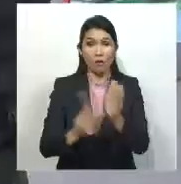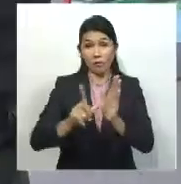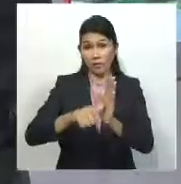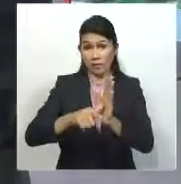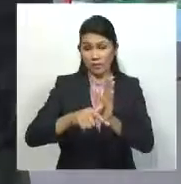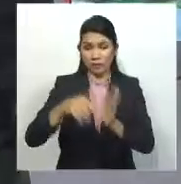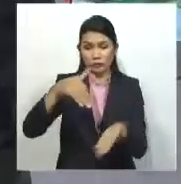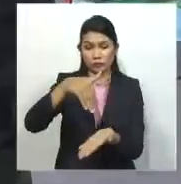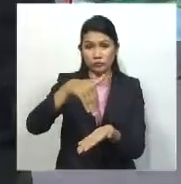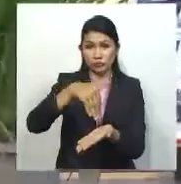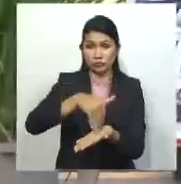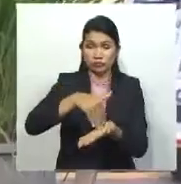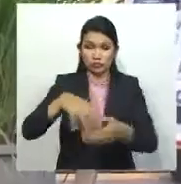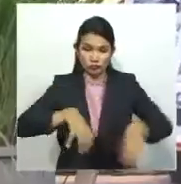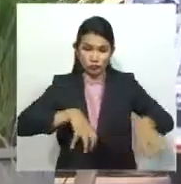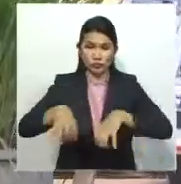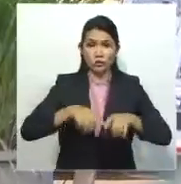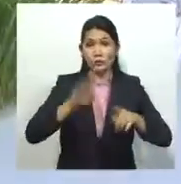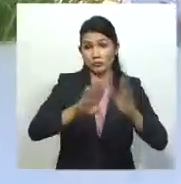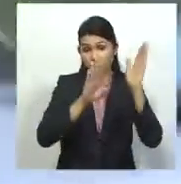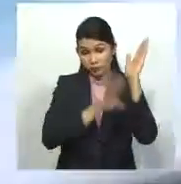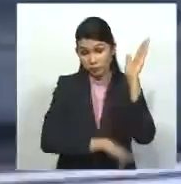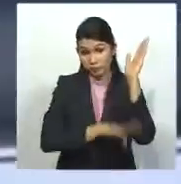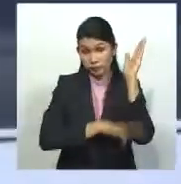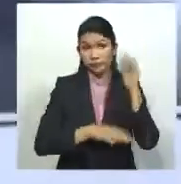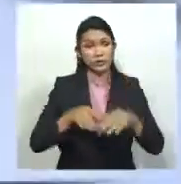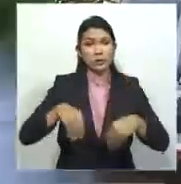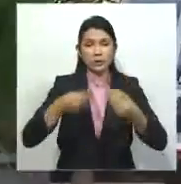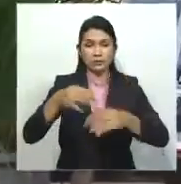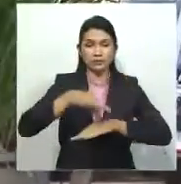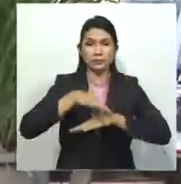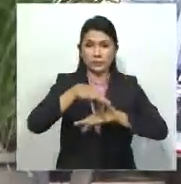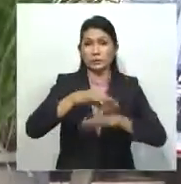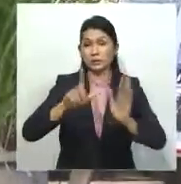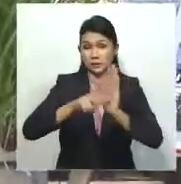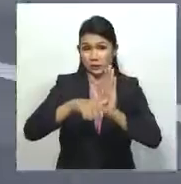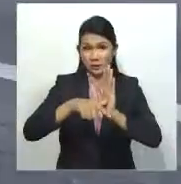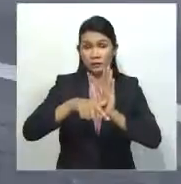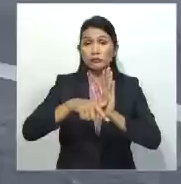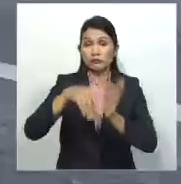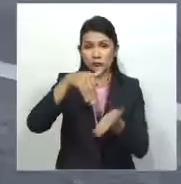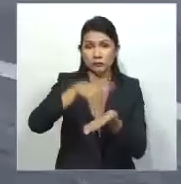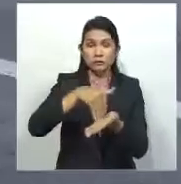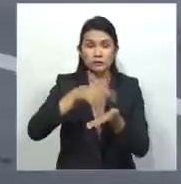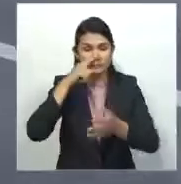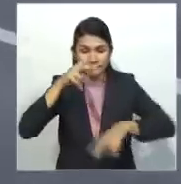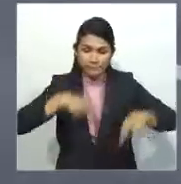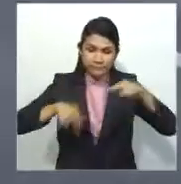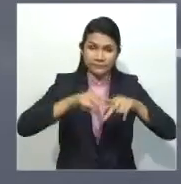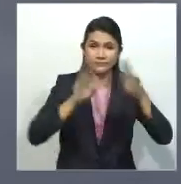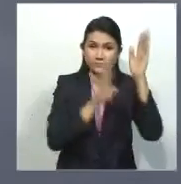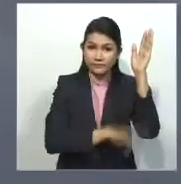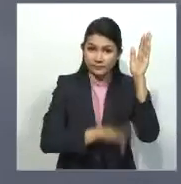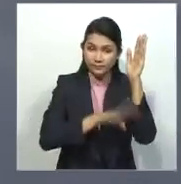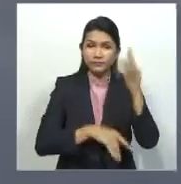ธิการศูนย์อำนวยการบริหารจังหวัดชายแดนภาคใต้ให้ดำรงตำแหน่งเลขาธิการศูนย์อำนวยการบริหารจังหวัดชายแดนภา